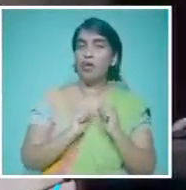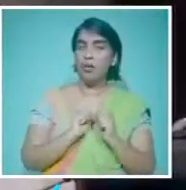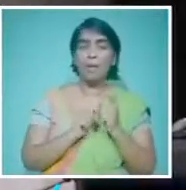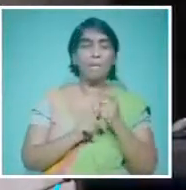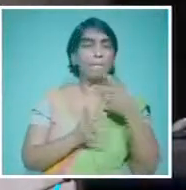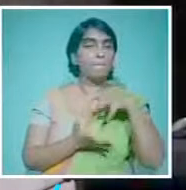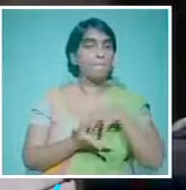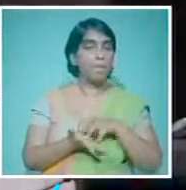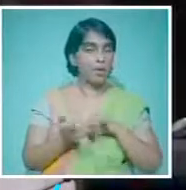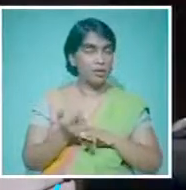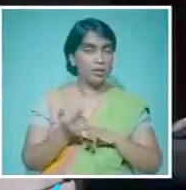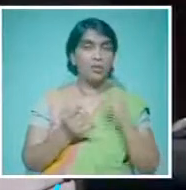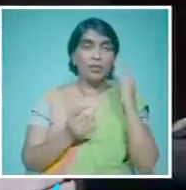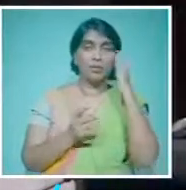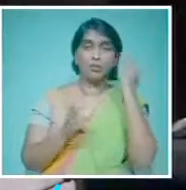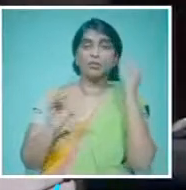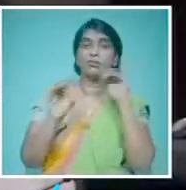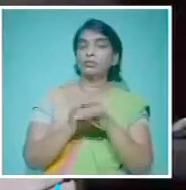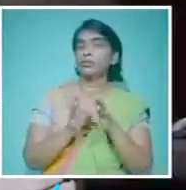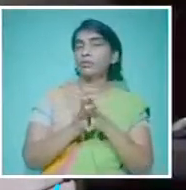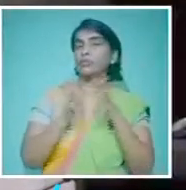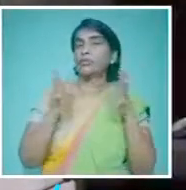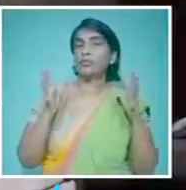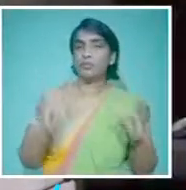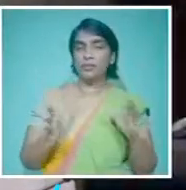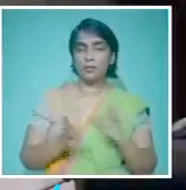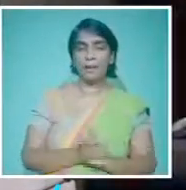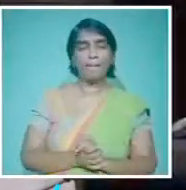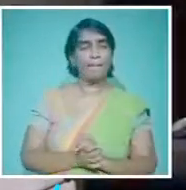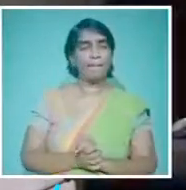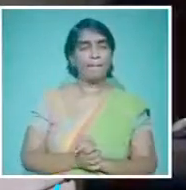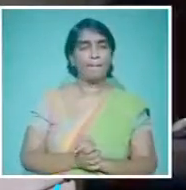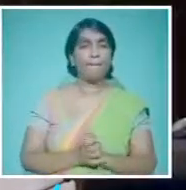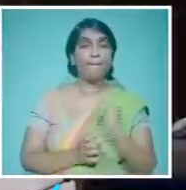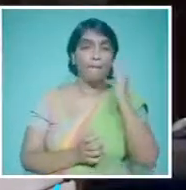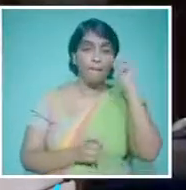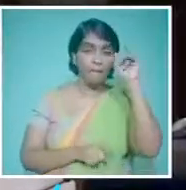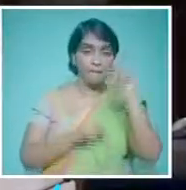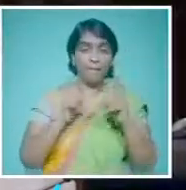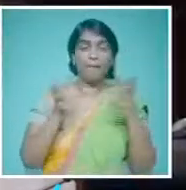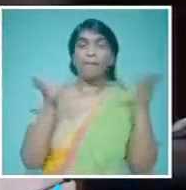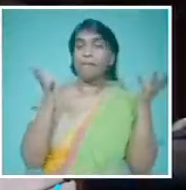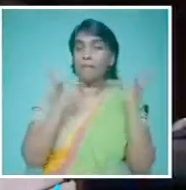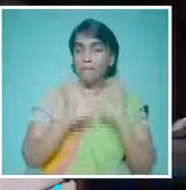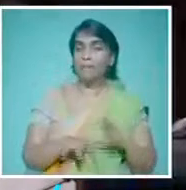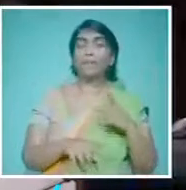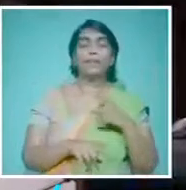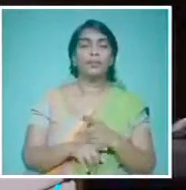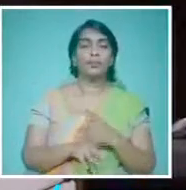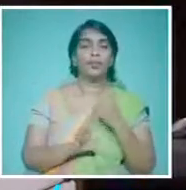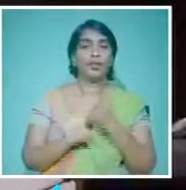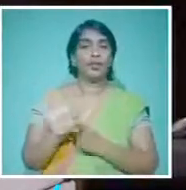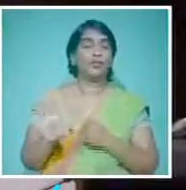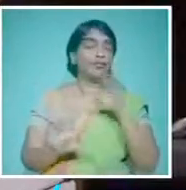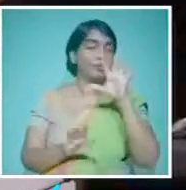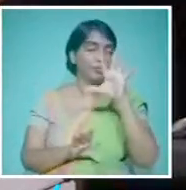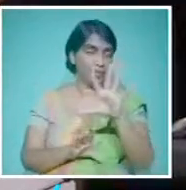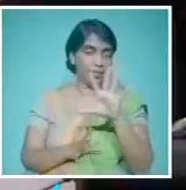පලාස් සභාවට කාන්තා නියෝජනය වැඩි කරන්න ඕනේ කාන්තාවෝ ටික ගේන්න ගිහිල්ලා දෙයි හාමුදුරනේ අවුරුදු 5යි